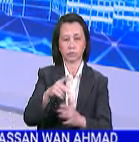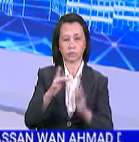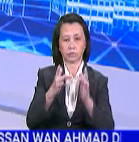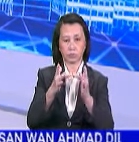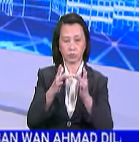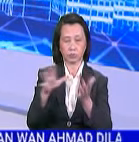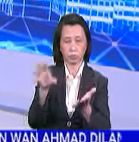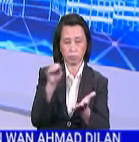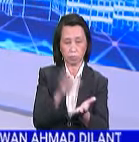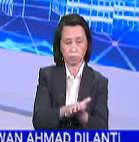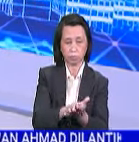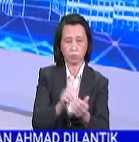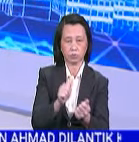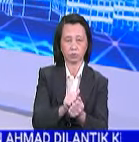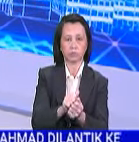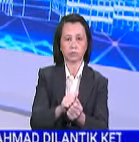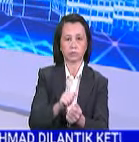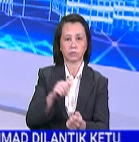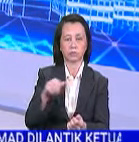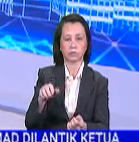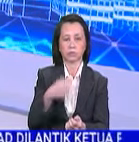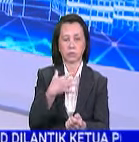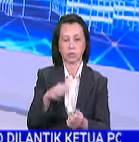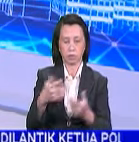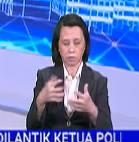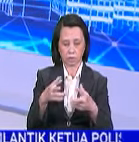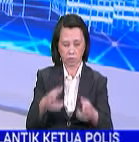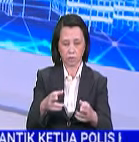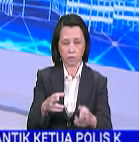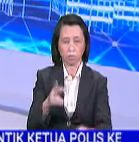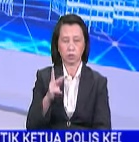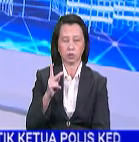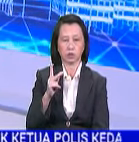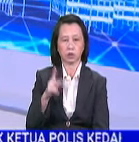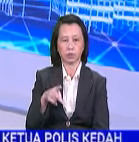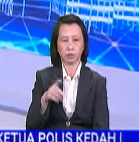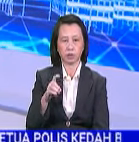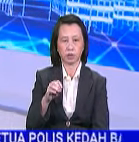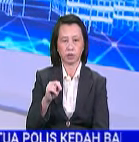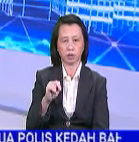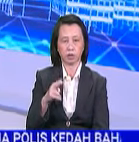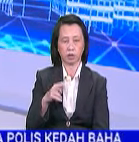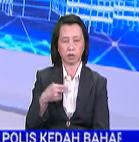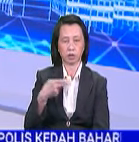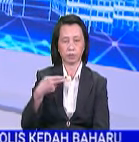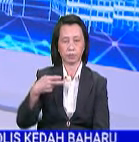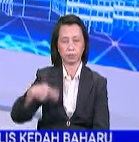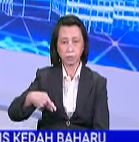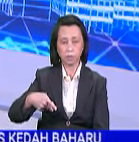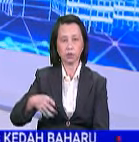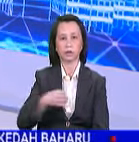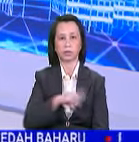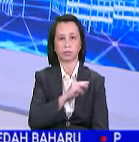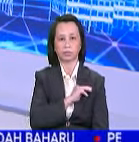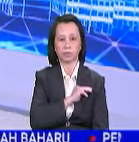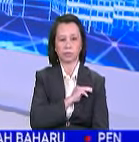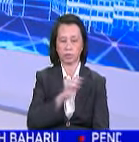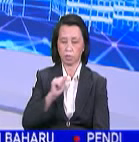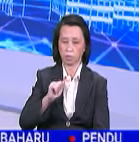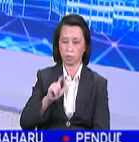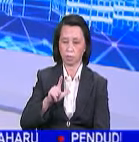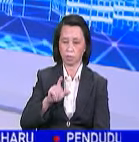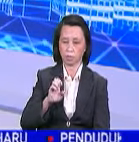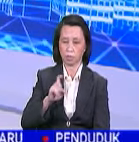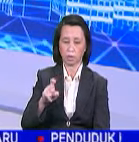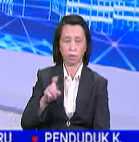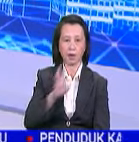Copyright Enforcement, CYCOR, dilancarkan Kementerian Perdagangan Dalam Negeri dan Hal Ehwal Pengguna. Menterinya Datuk Seri Alexander